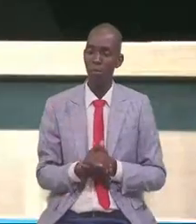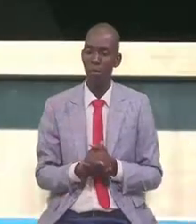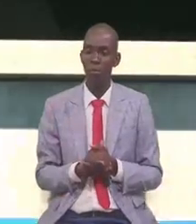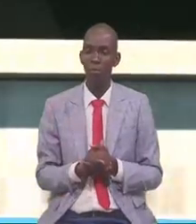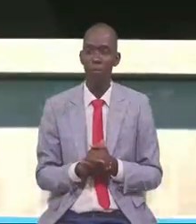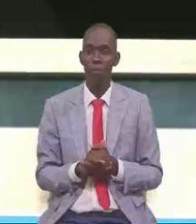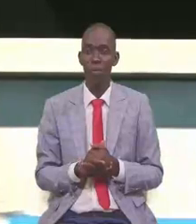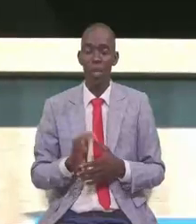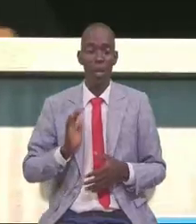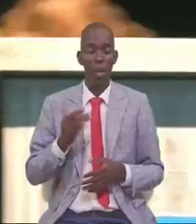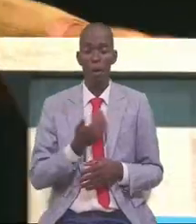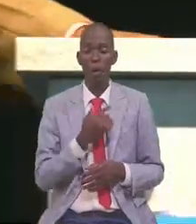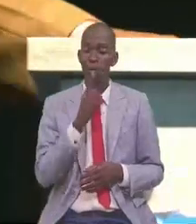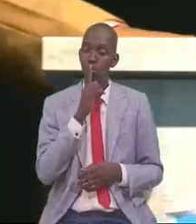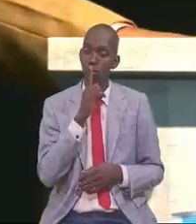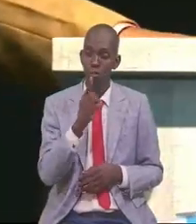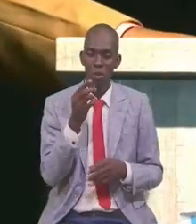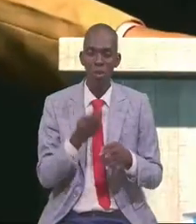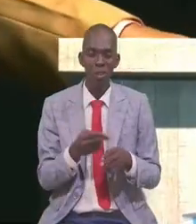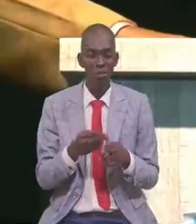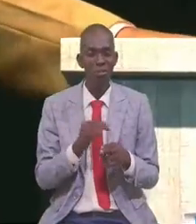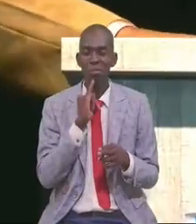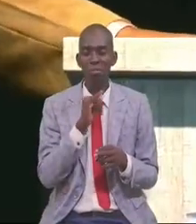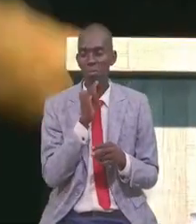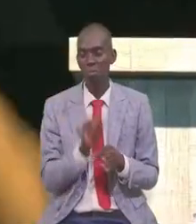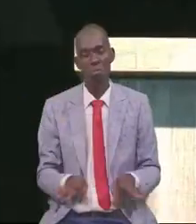Nos vrais noms ne comptent pas, mais